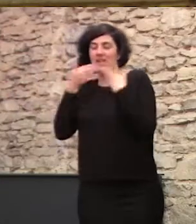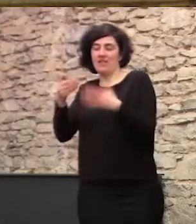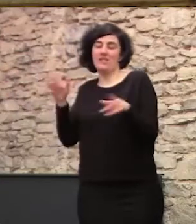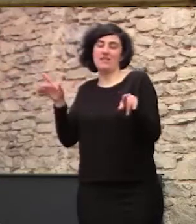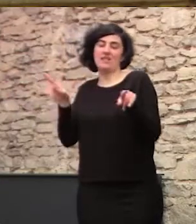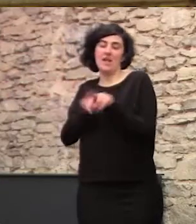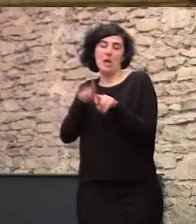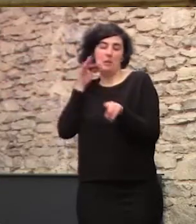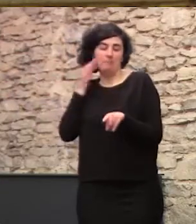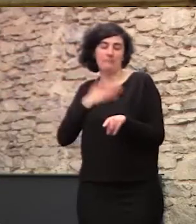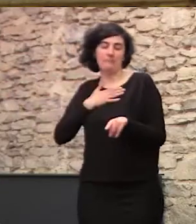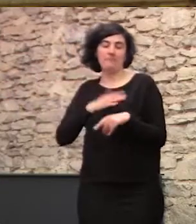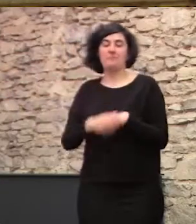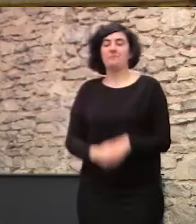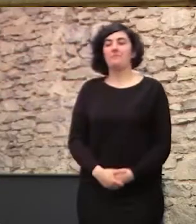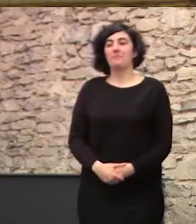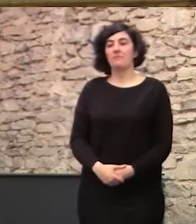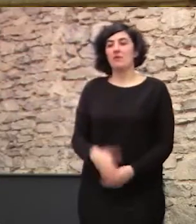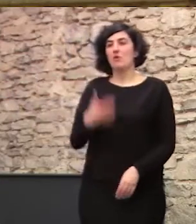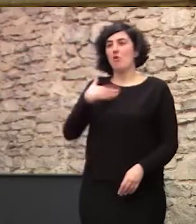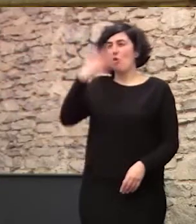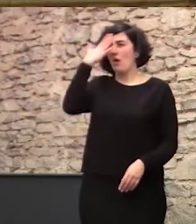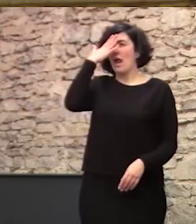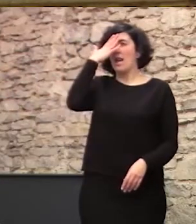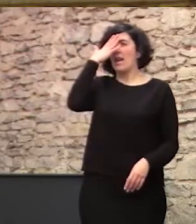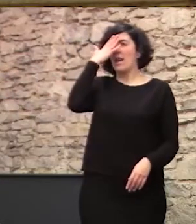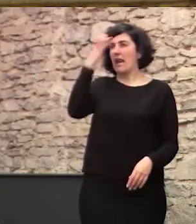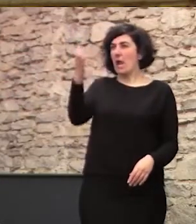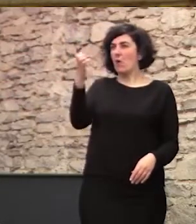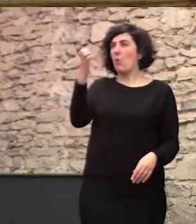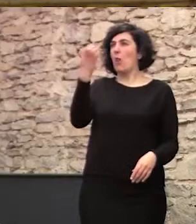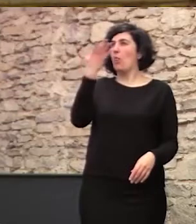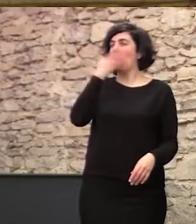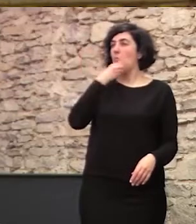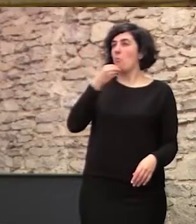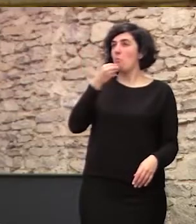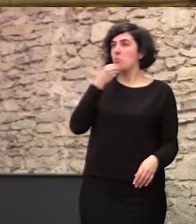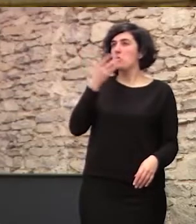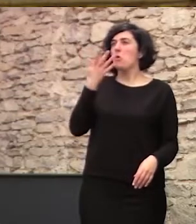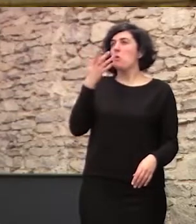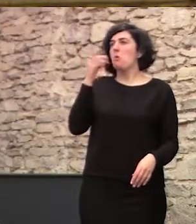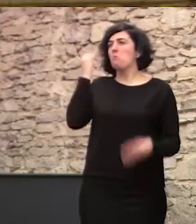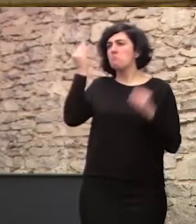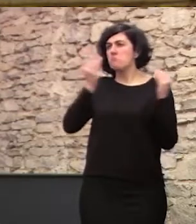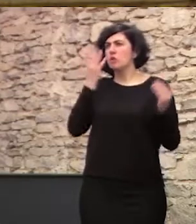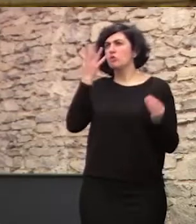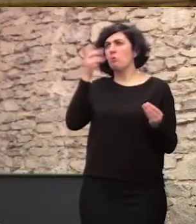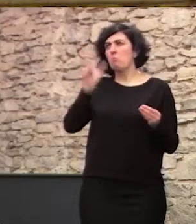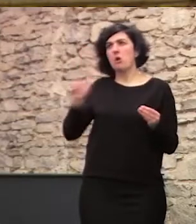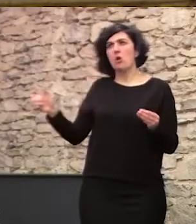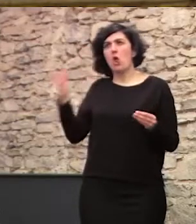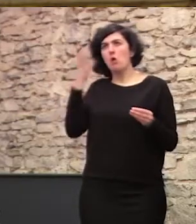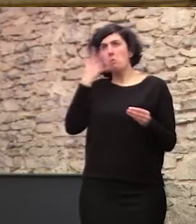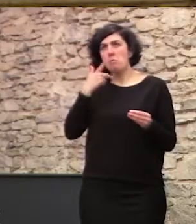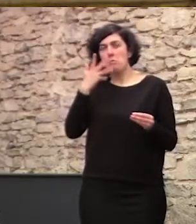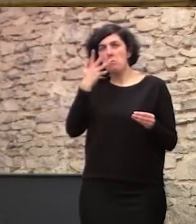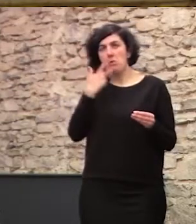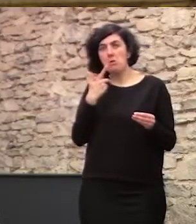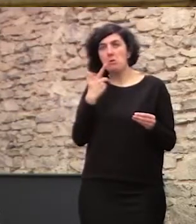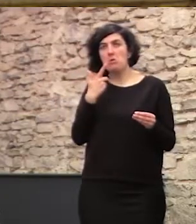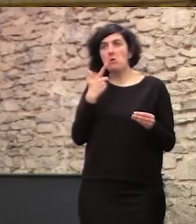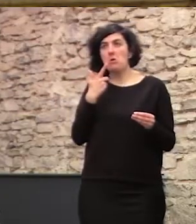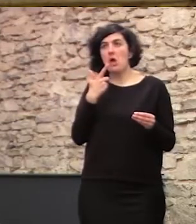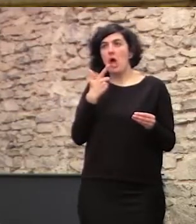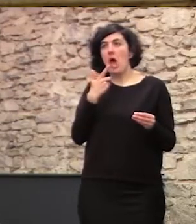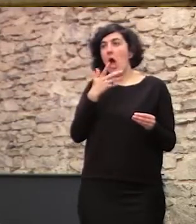Baina, bai, horitzapena daukat, eta iruditzen zait ezagutu nuela jende asko, ba, bueno,